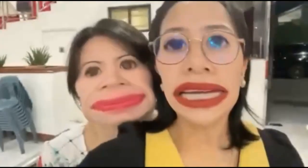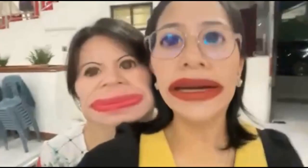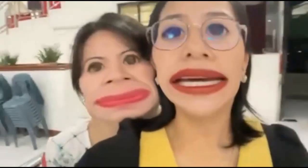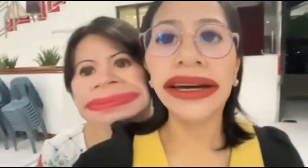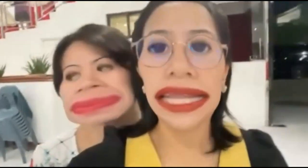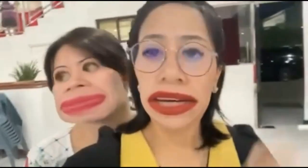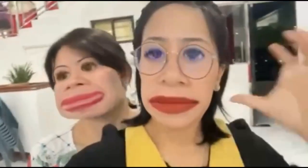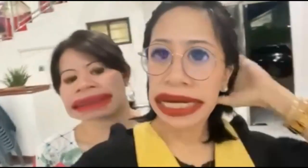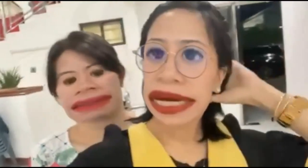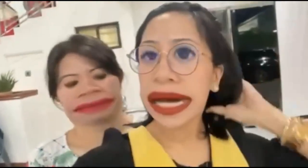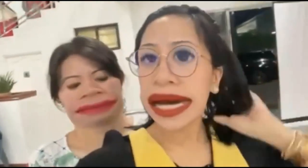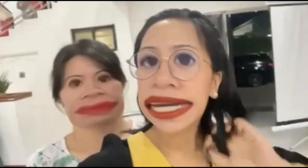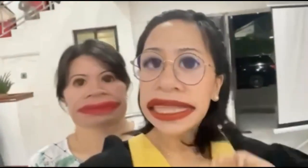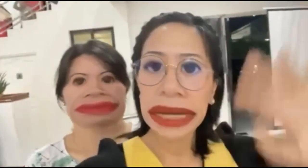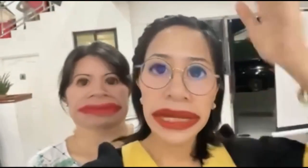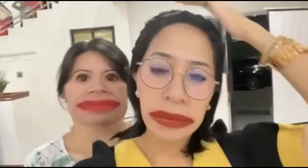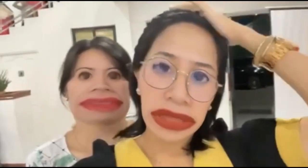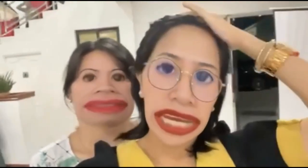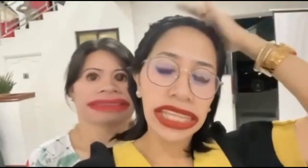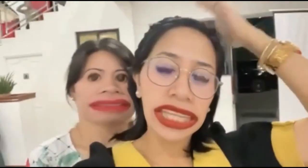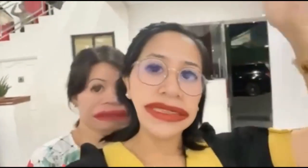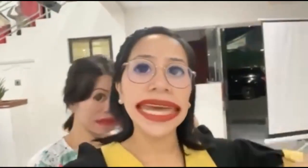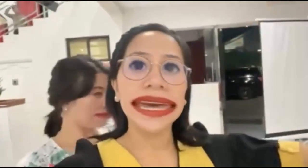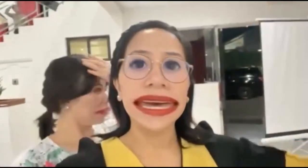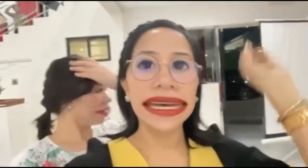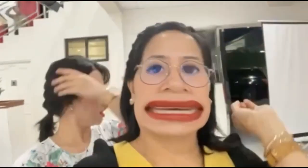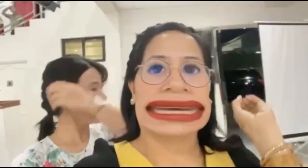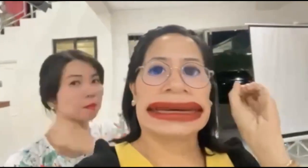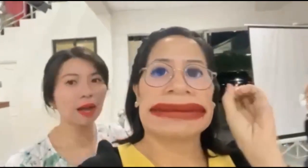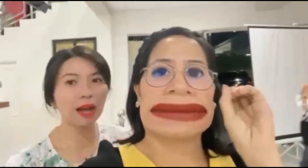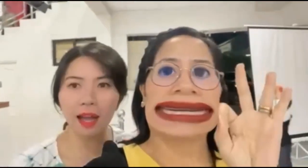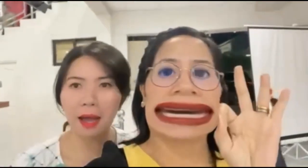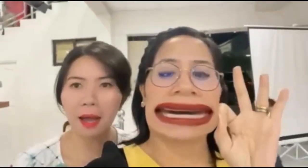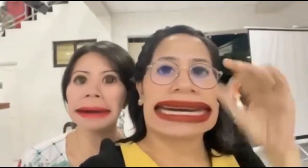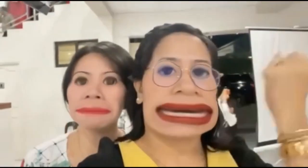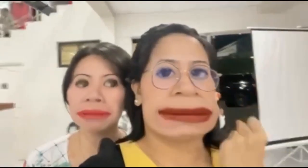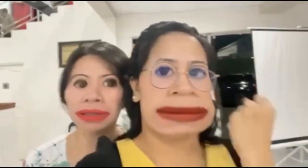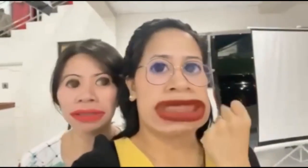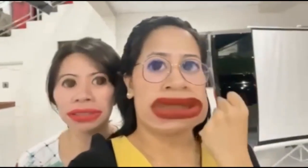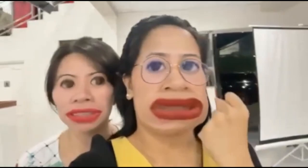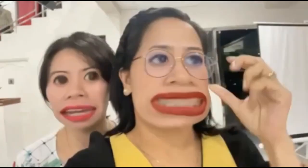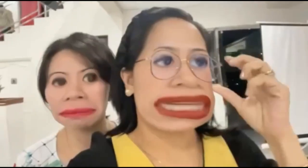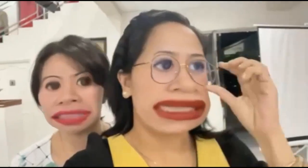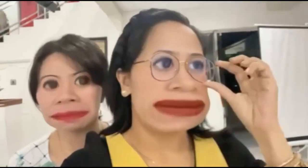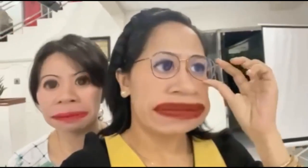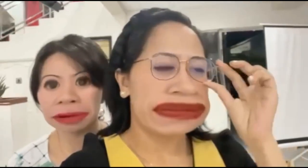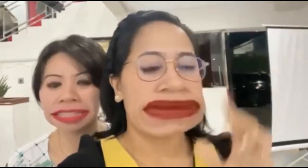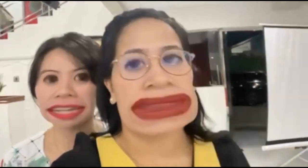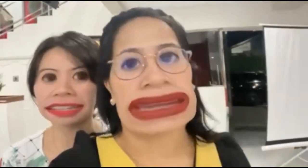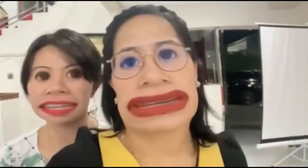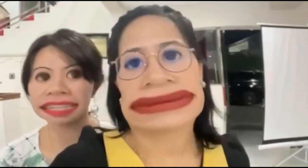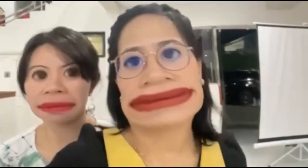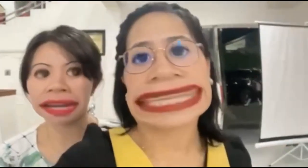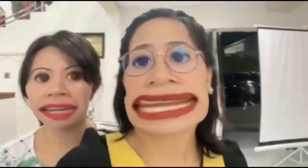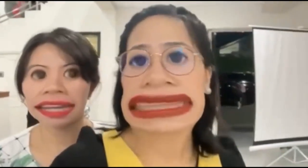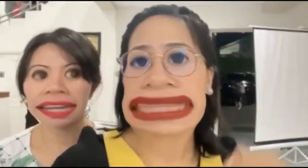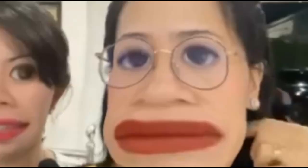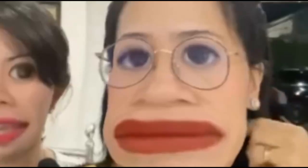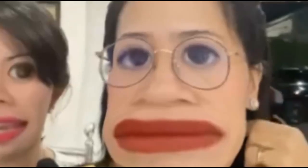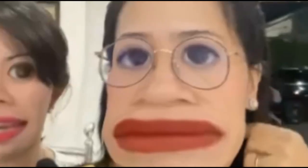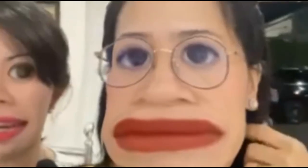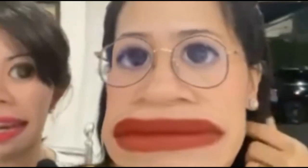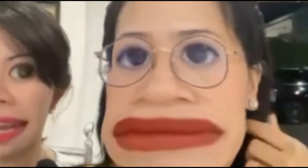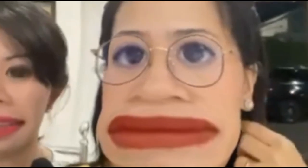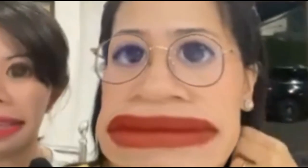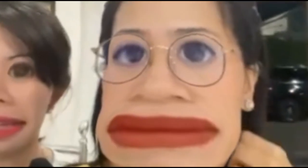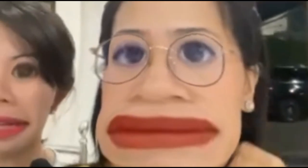Hello, hello, hello, hello mga kabaka. At nagbabalik po tayo dito sa Kabaka Ambush. Yes, pa po yung sa akin kasama. Itay natin.